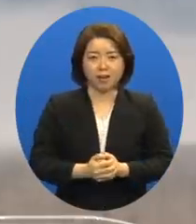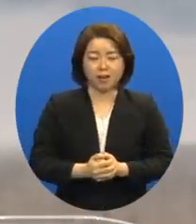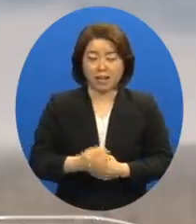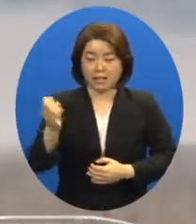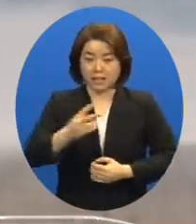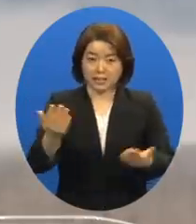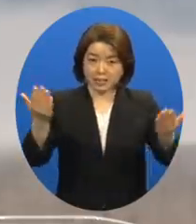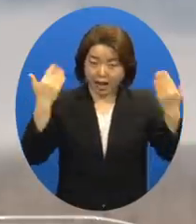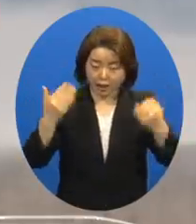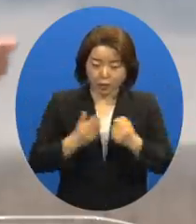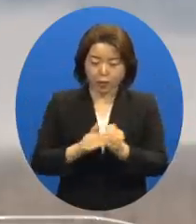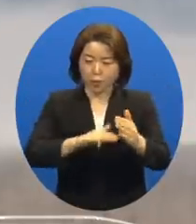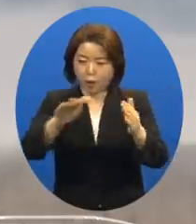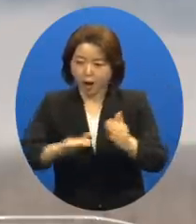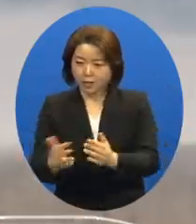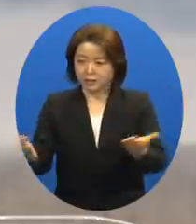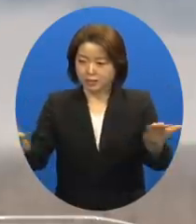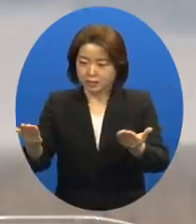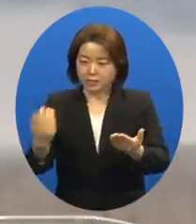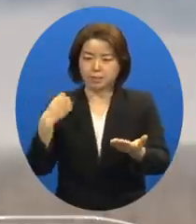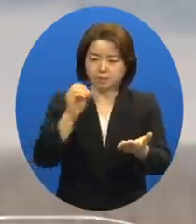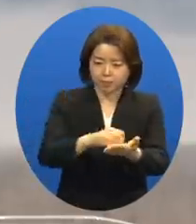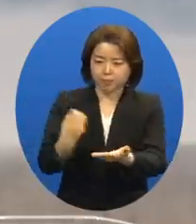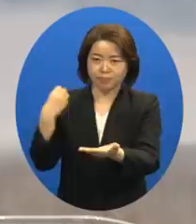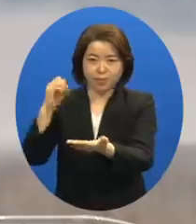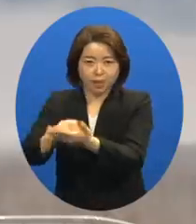학교로, 가정으로, 직장으로 돌아왔습니다.